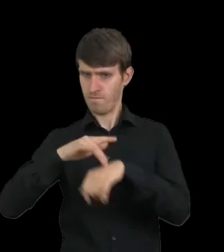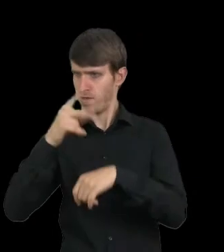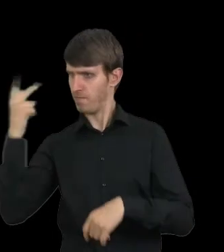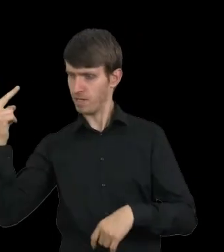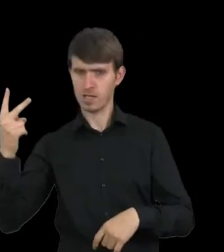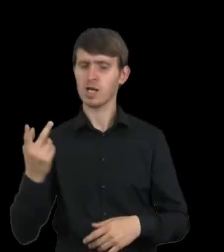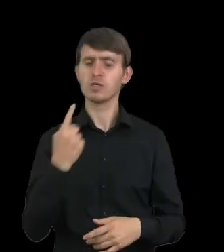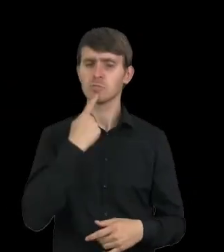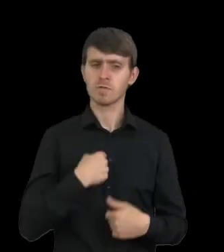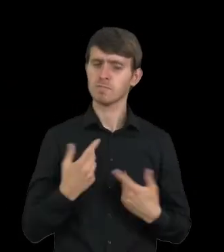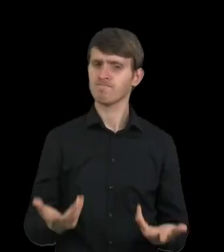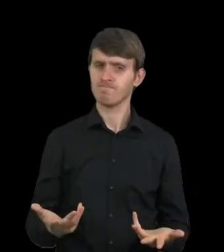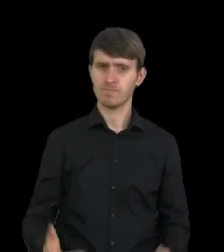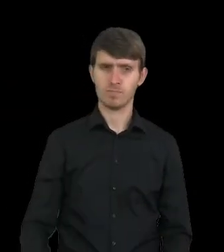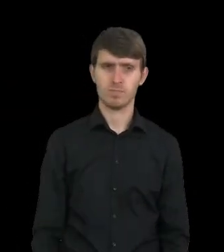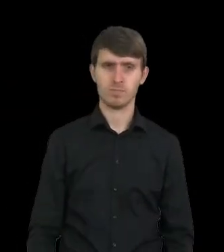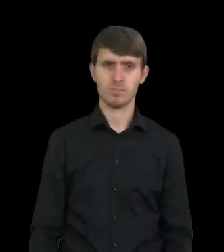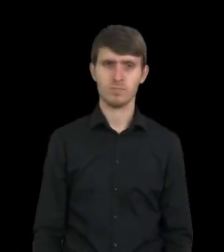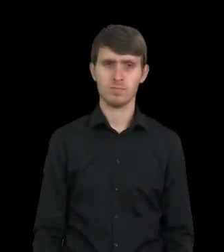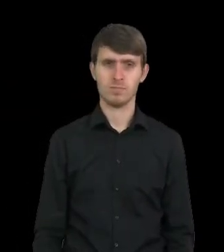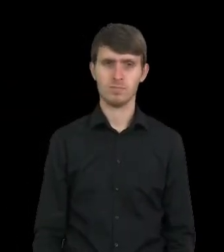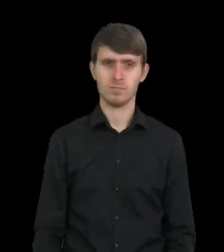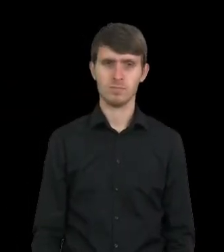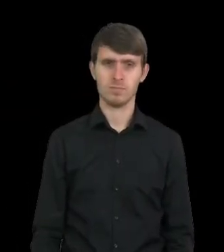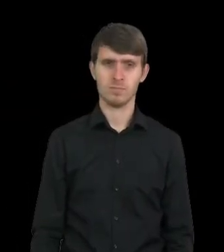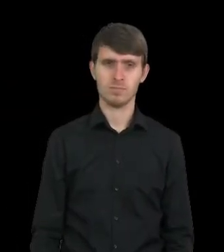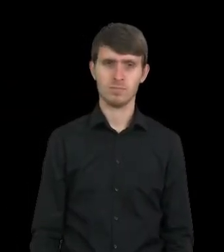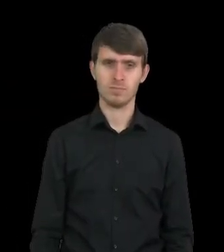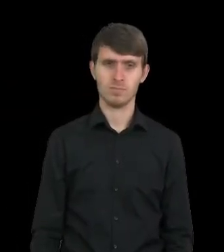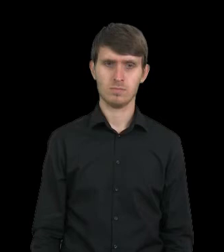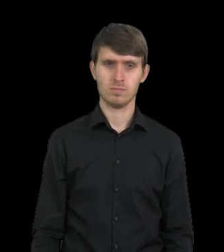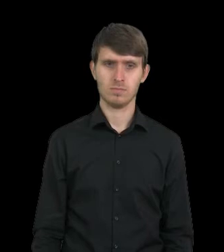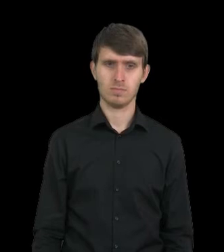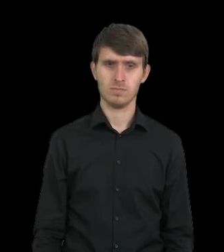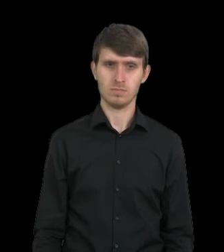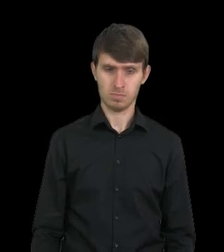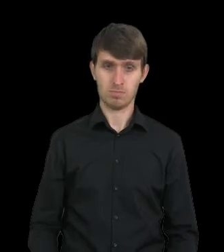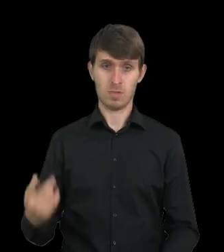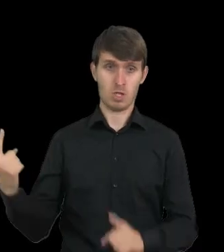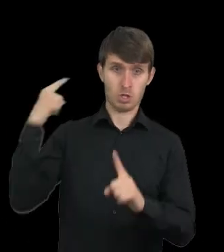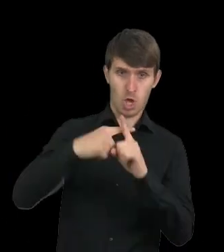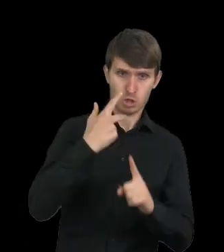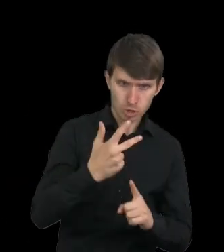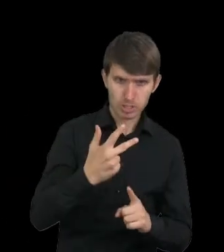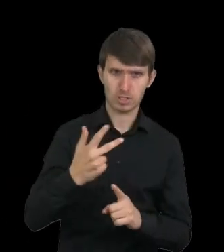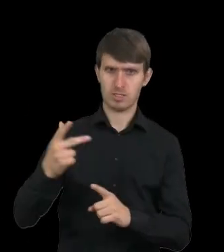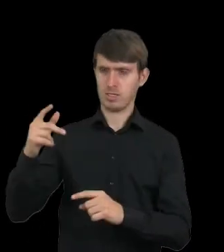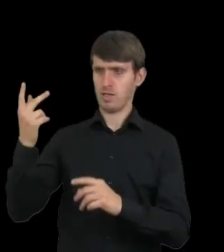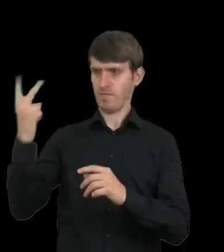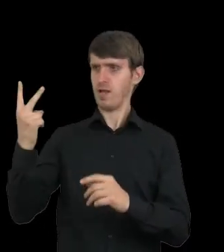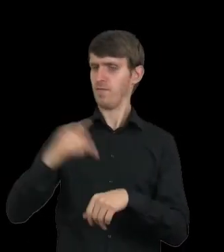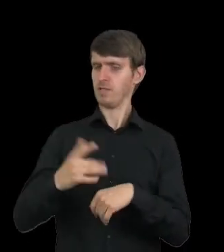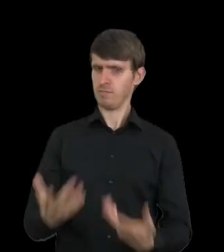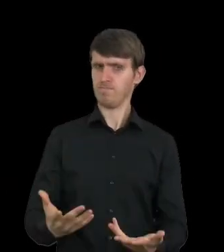Jeśli wartość bezwzględna czegoś wynosi 2, to co nam to mówi o tym czymś? Jakie dwie liczby po dodaniu 3 mają wartość